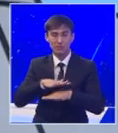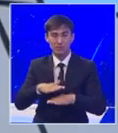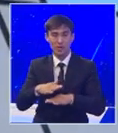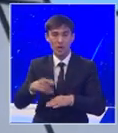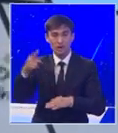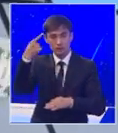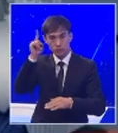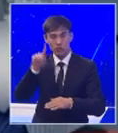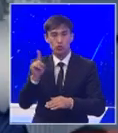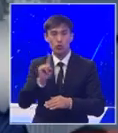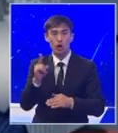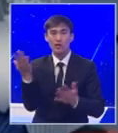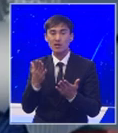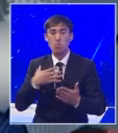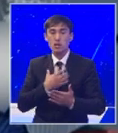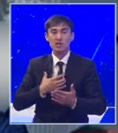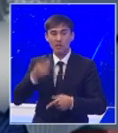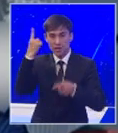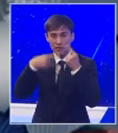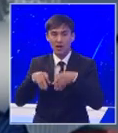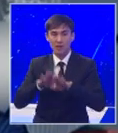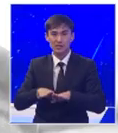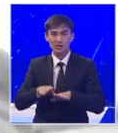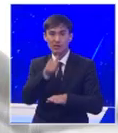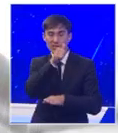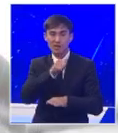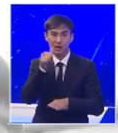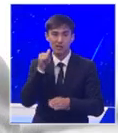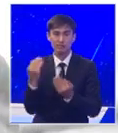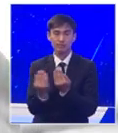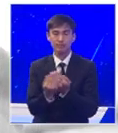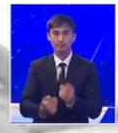кто догадывался какие переживания автора оставались за кадром